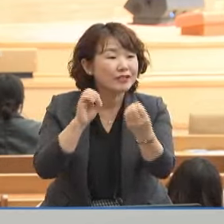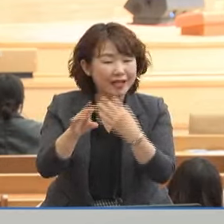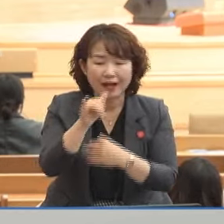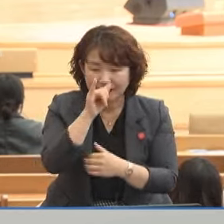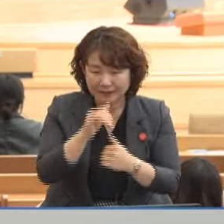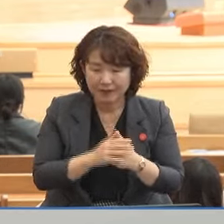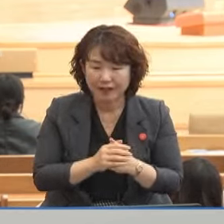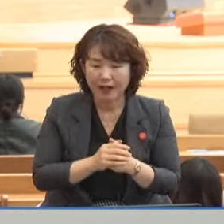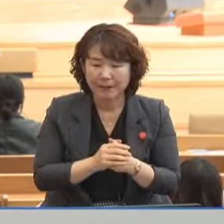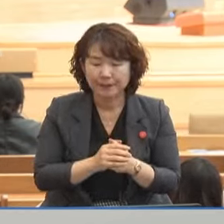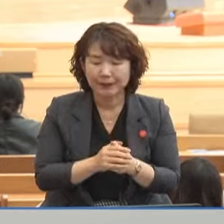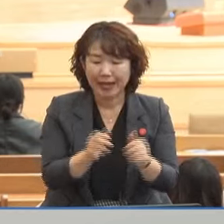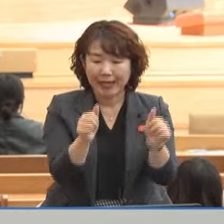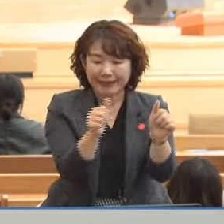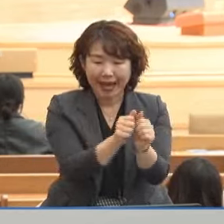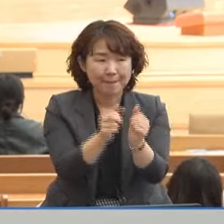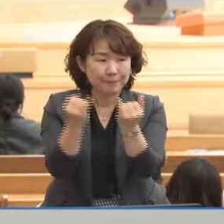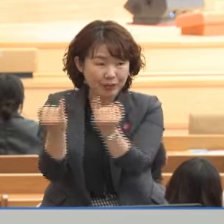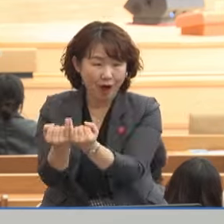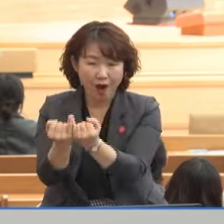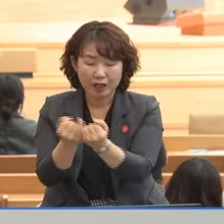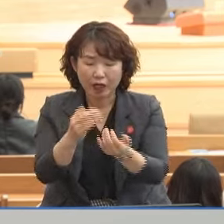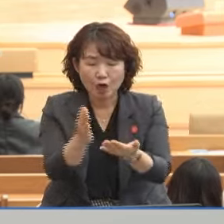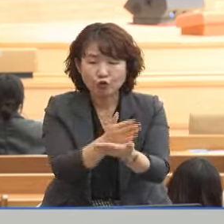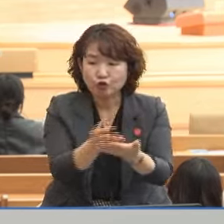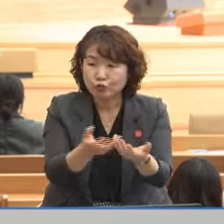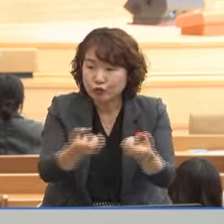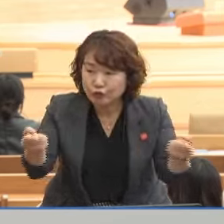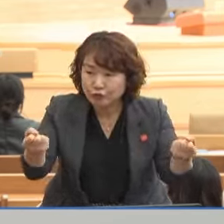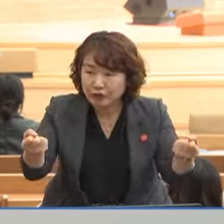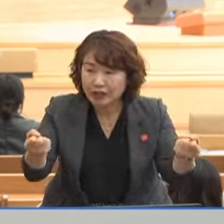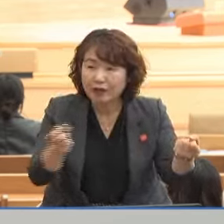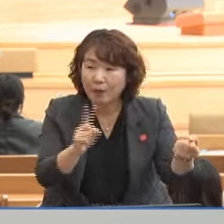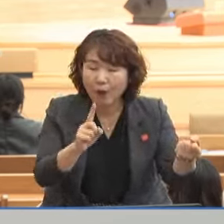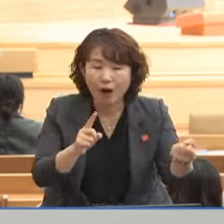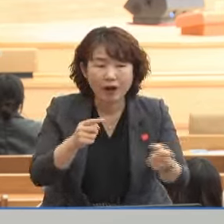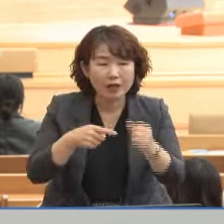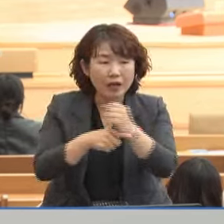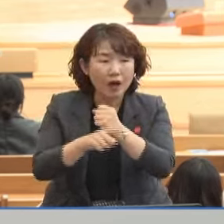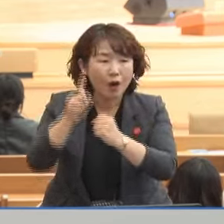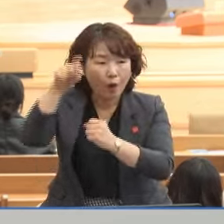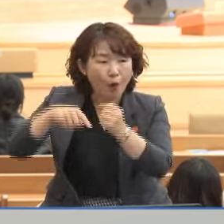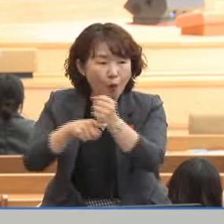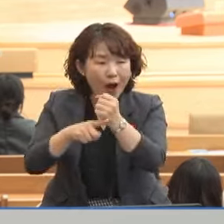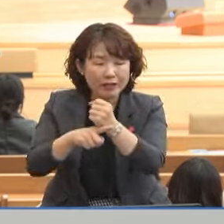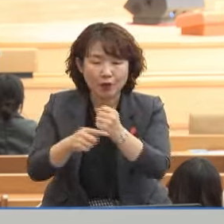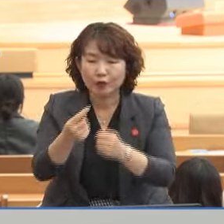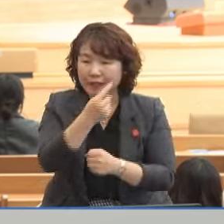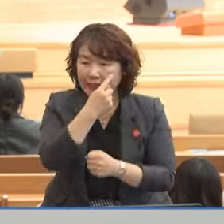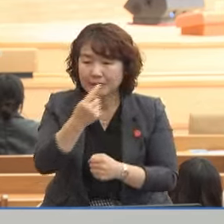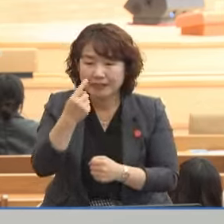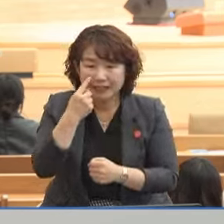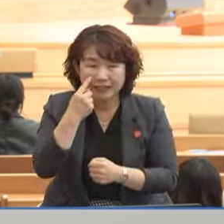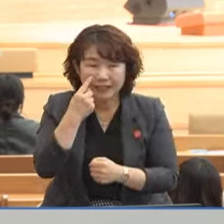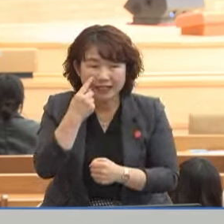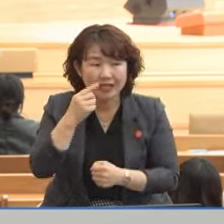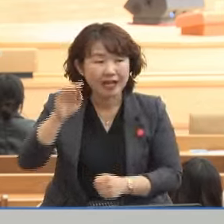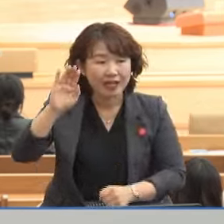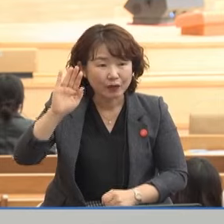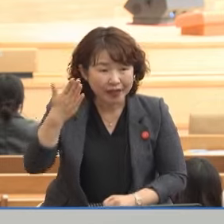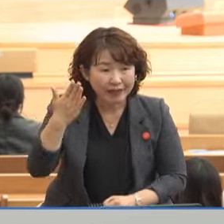소개하면 남녀로 구분되는 성은 과학적으로 입증된 사실이다 아니다. 자, 여러분 대답해